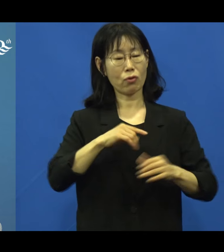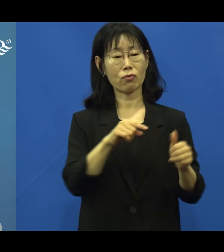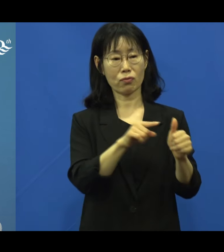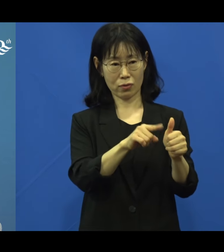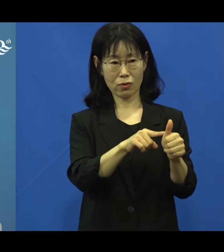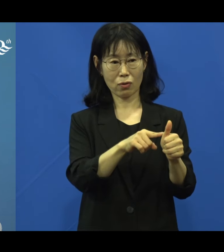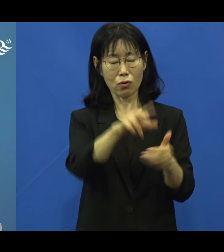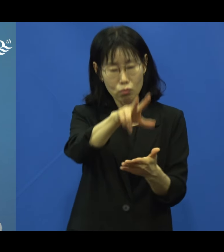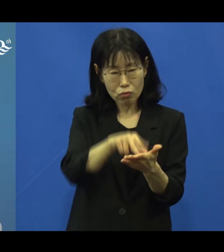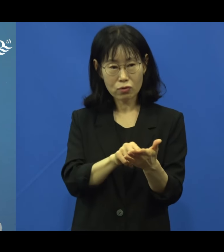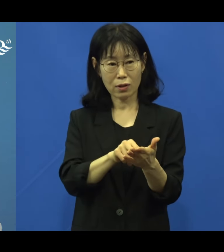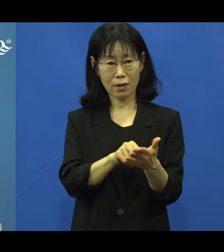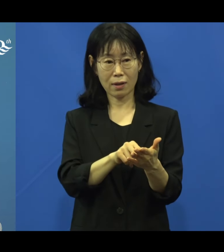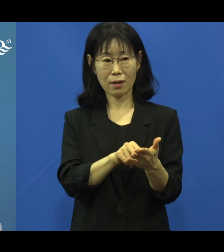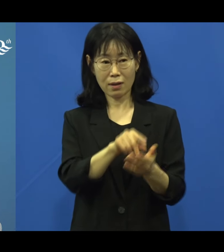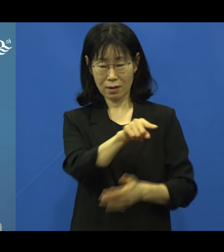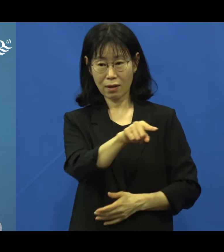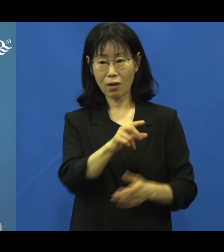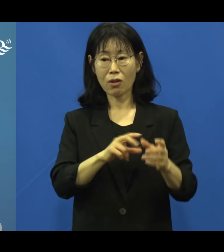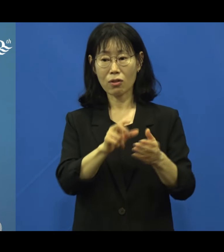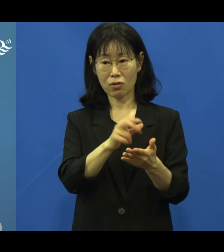영적 교만, 약이 없어요.